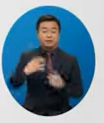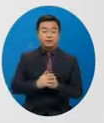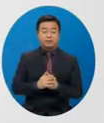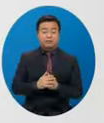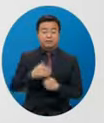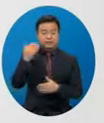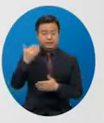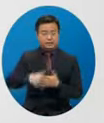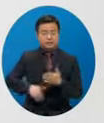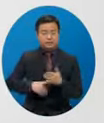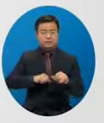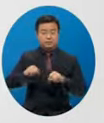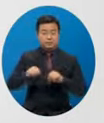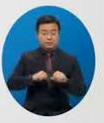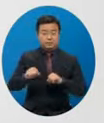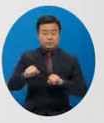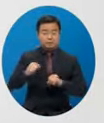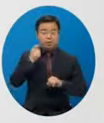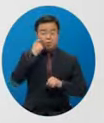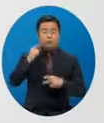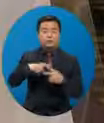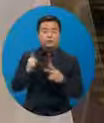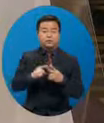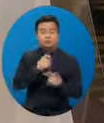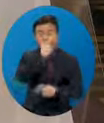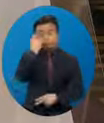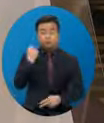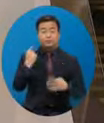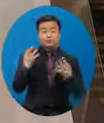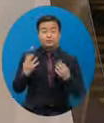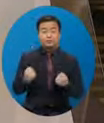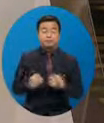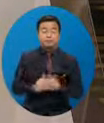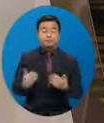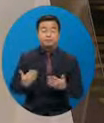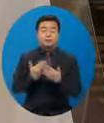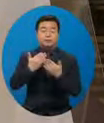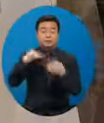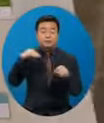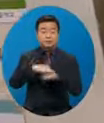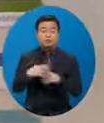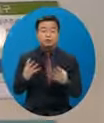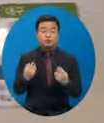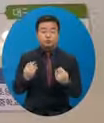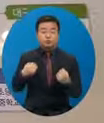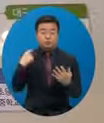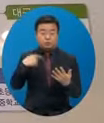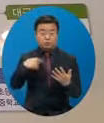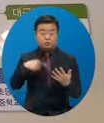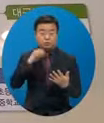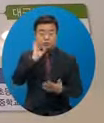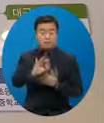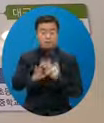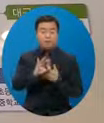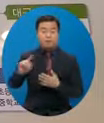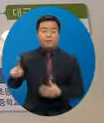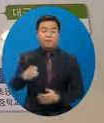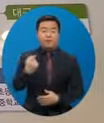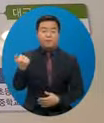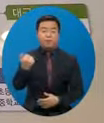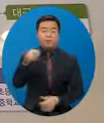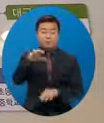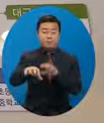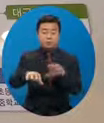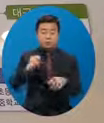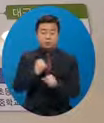않았거나 추진했어도 미흡한 실정입니다. 선진영 수학교실만 봐도 150개 설치를 목표로 했지만